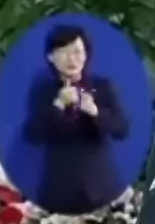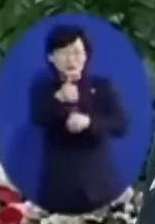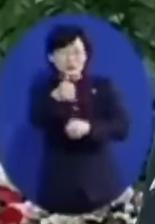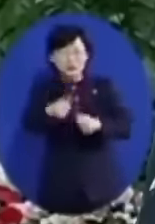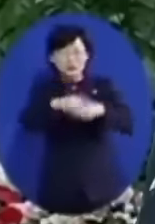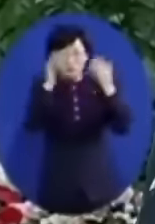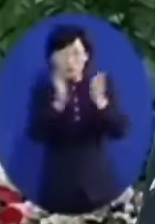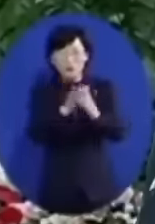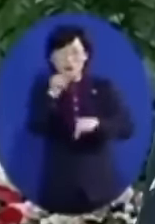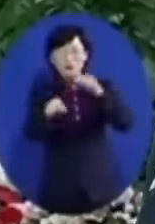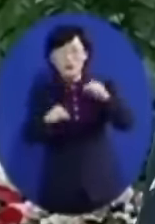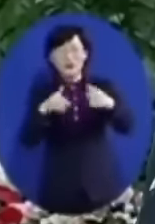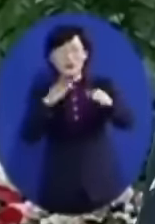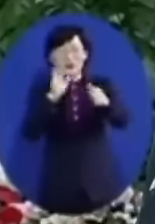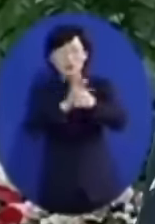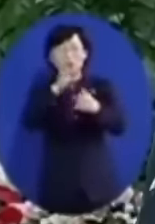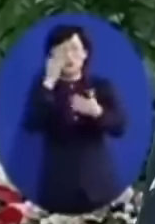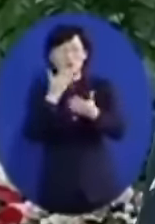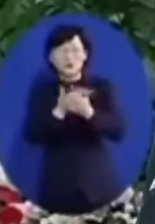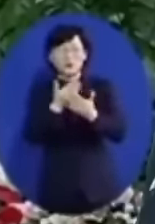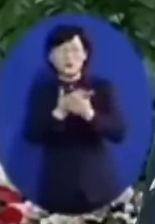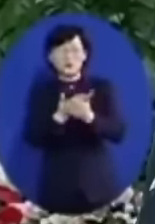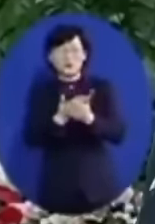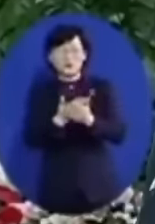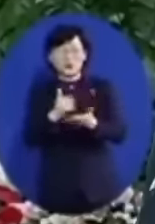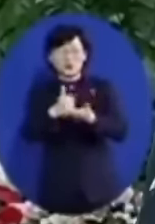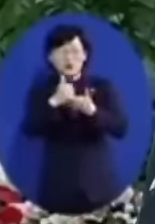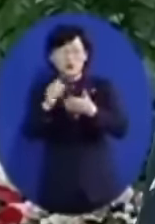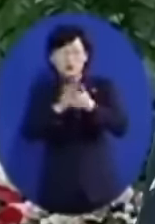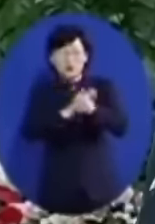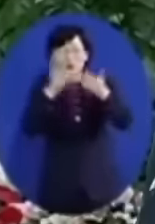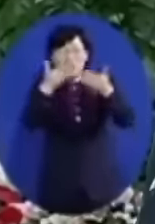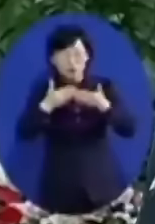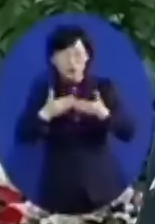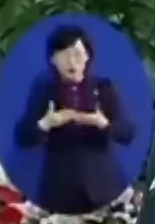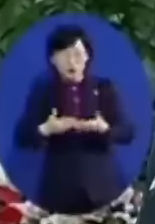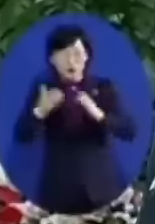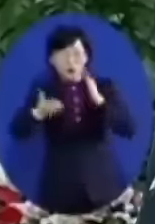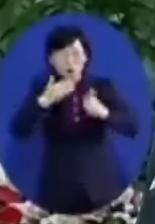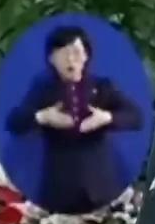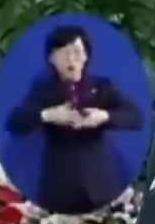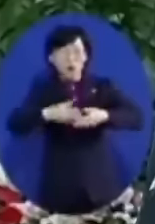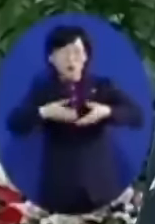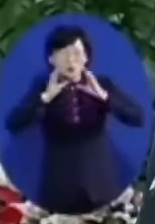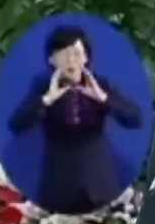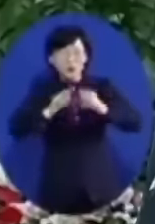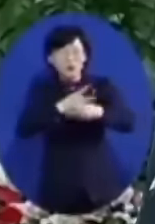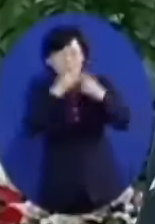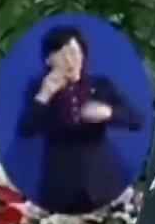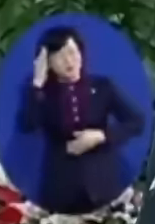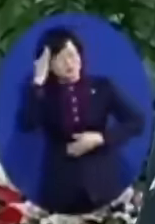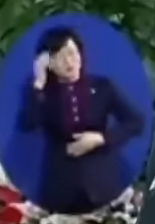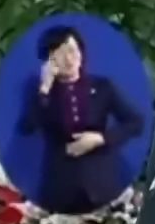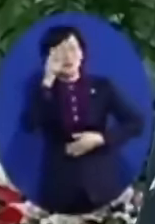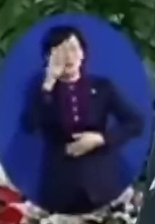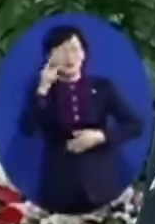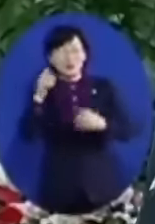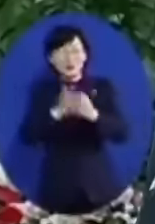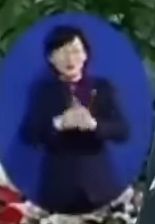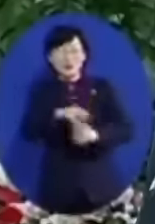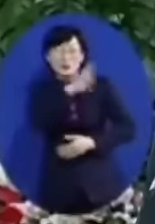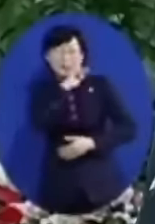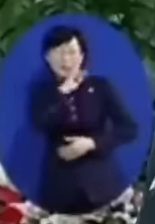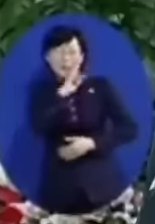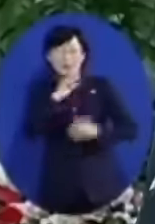나아가게 도와주시옵소서. 주님의 위로를 받고 먹고 마시고 자고 깨고 함으로 평안을